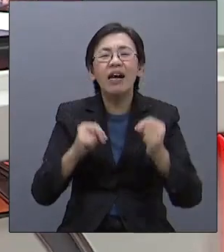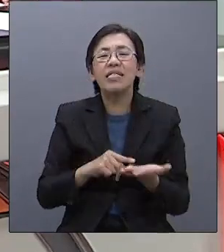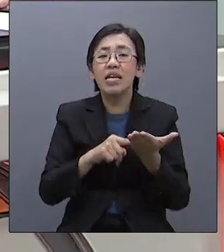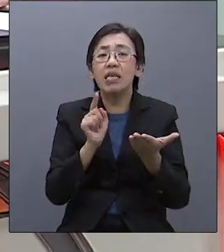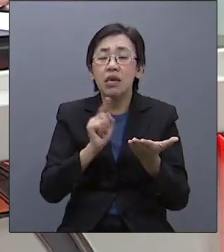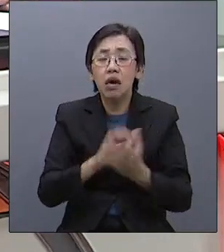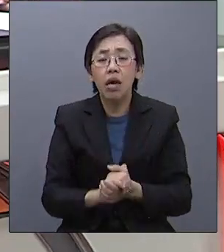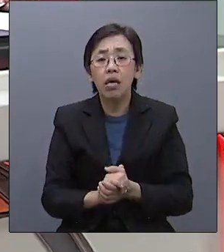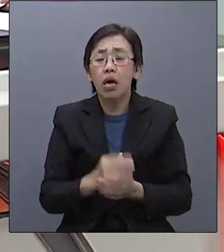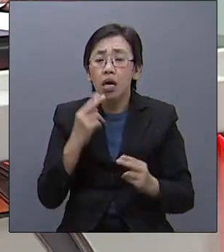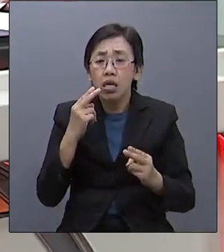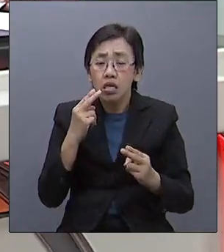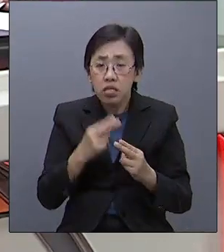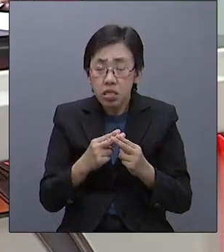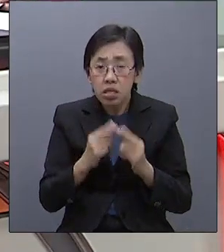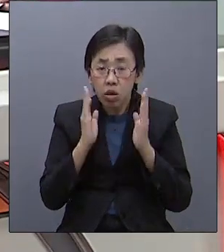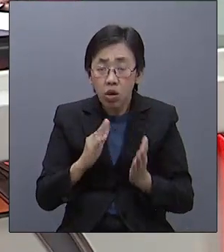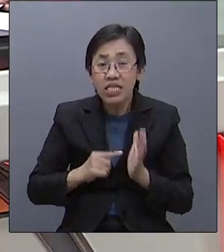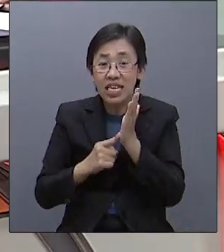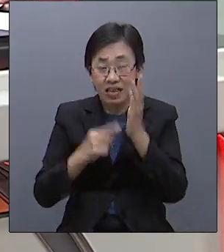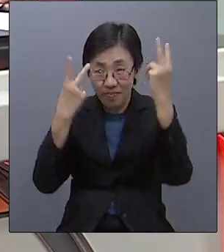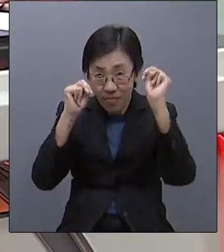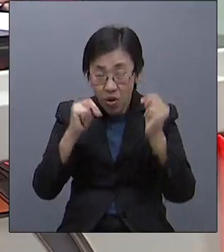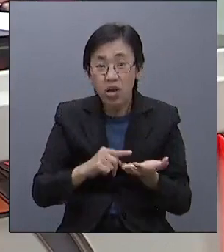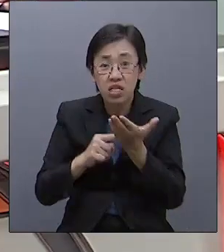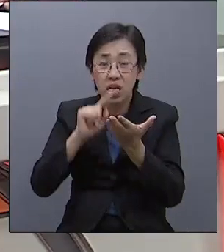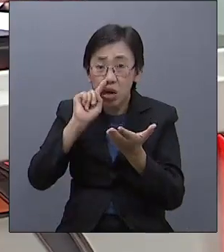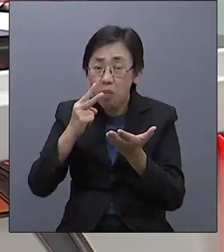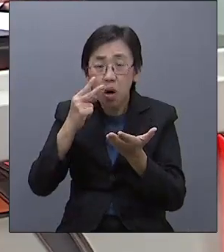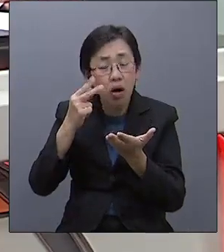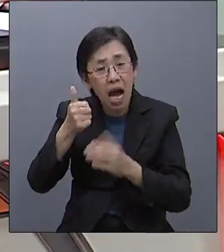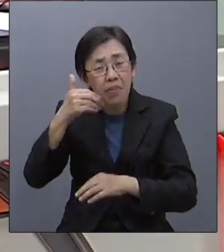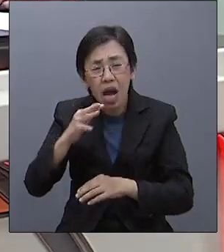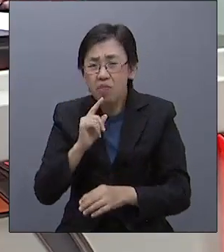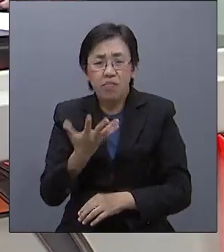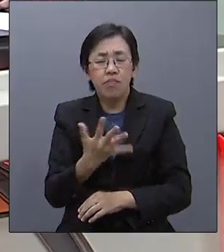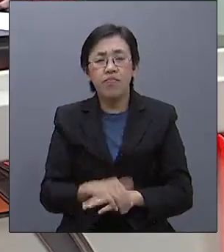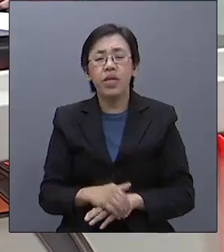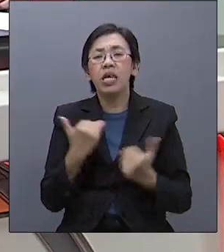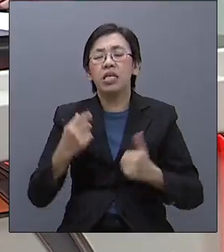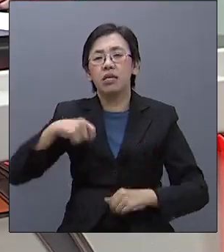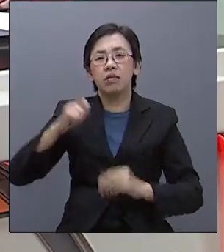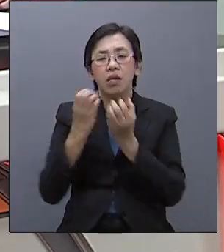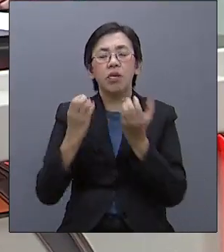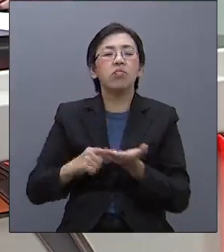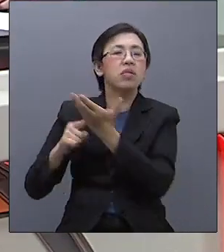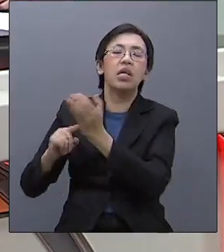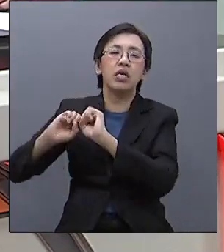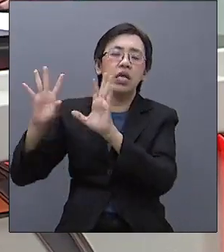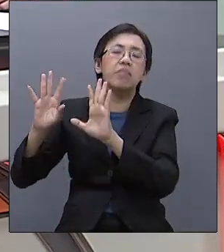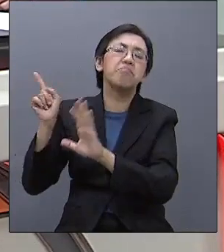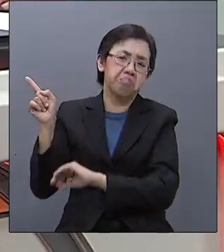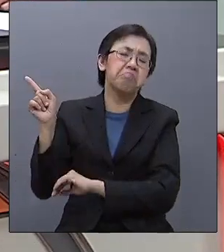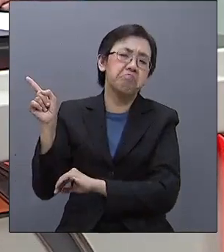ะยื่นแคนดิเดตซ้ำได้หรือไม่ตอนนี้ก็เลยพูดกันว่าน่าจะใช้ช่องทางของศาลรัฐธรรมนูญในการตีความให้สิ้นสงสัยไปเลยหรือ